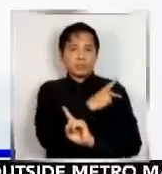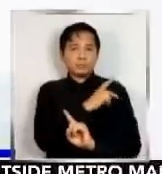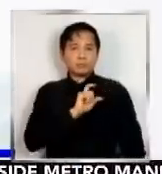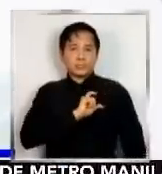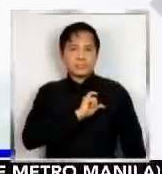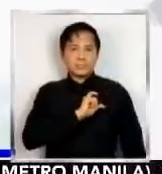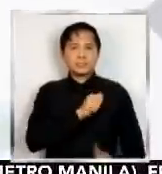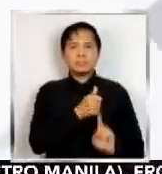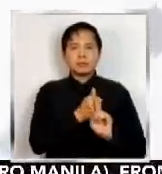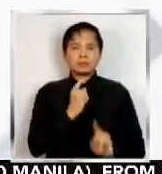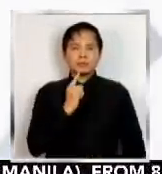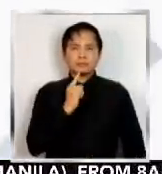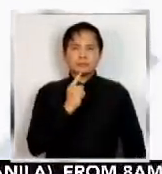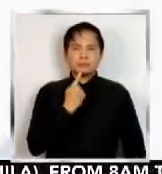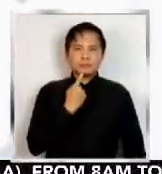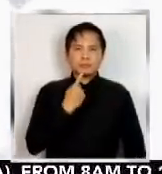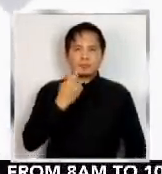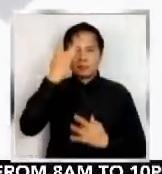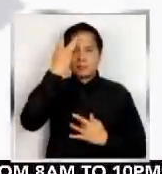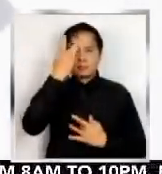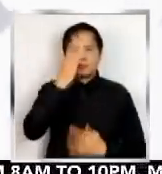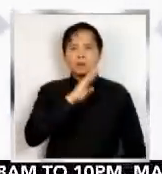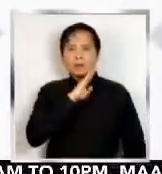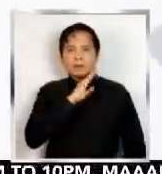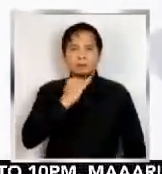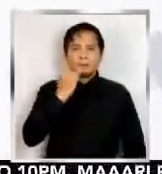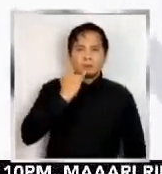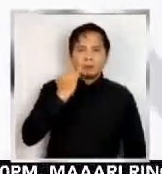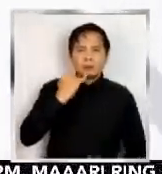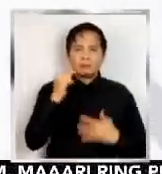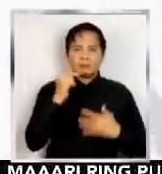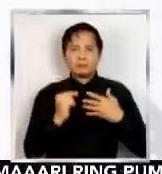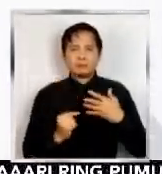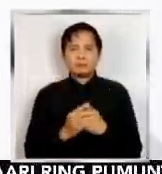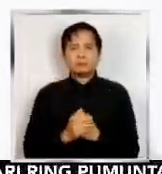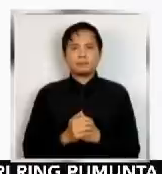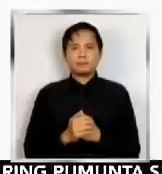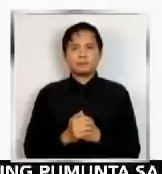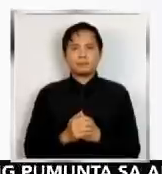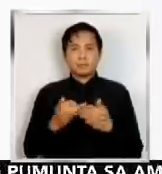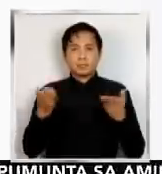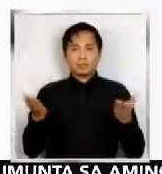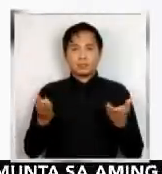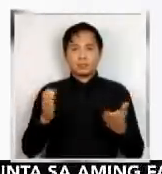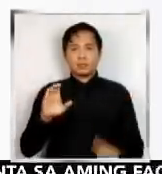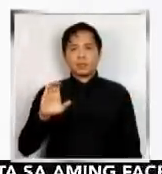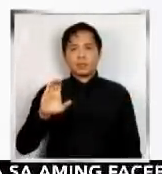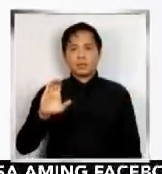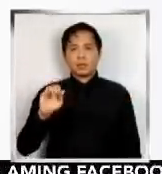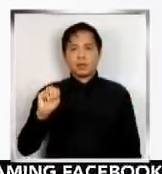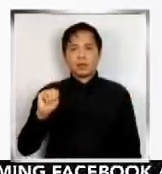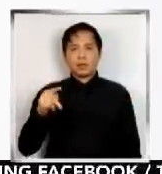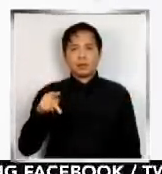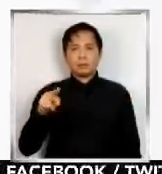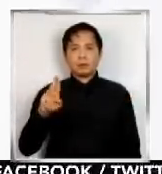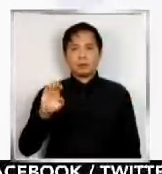Ang facility natin dito sa Camp Crame ay only for mild to moderate cases